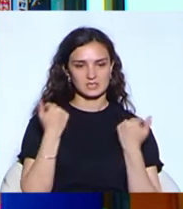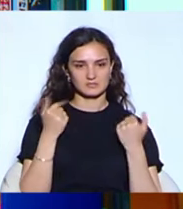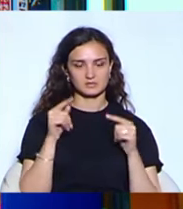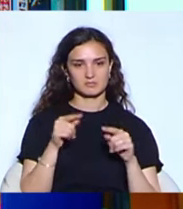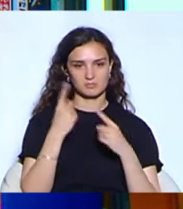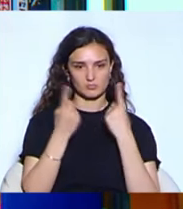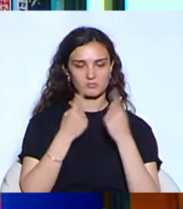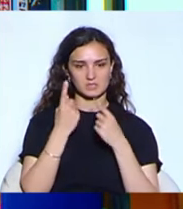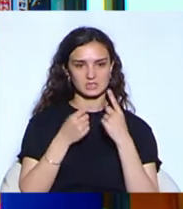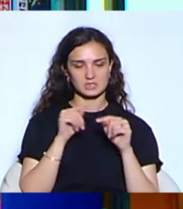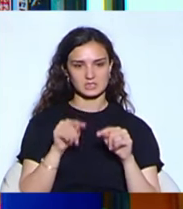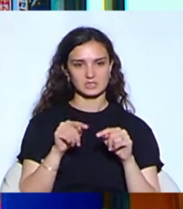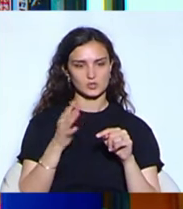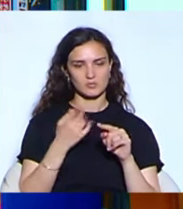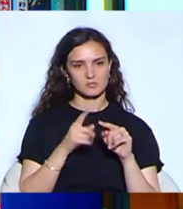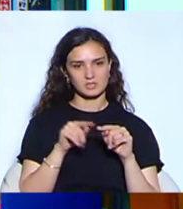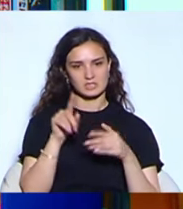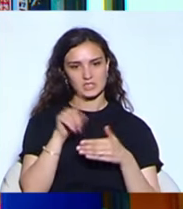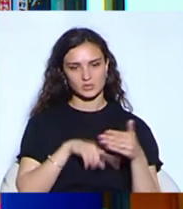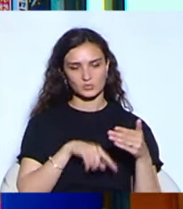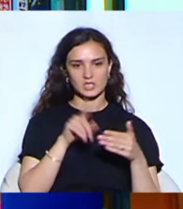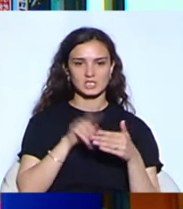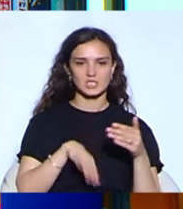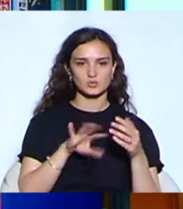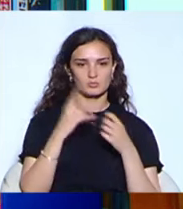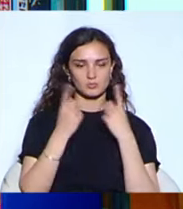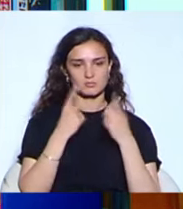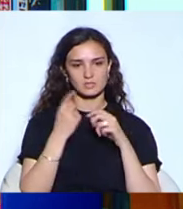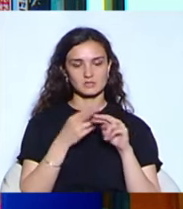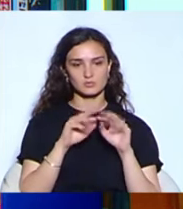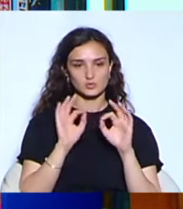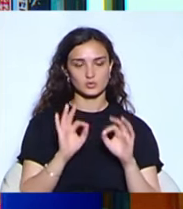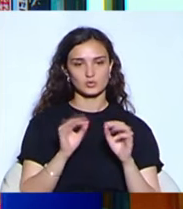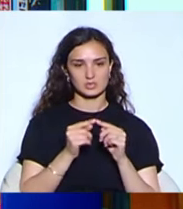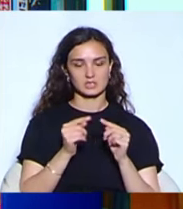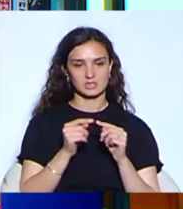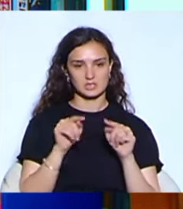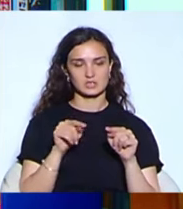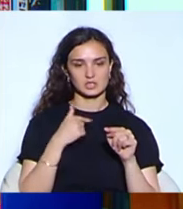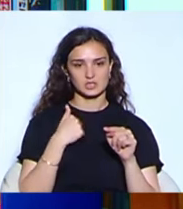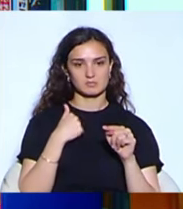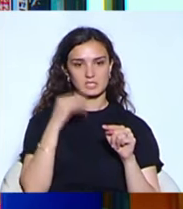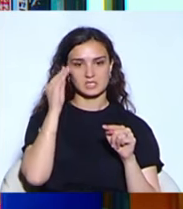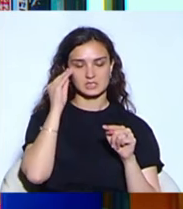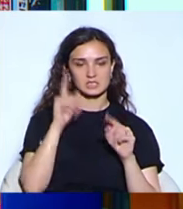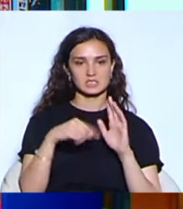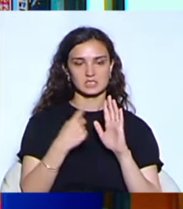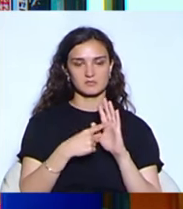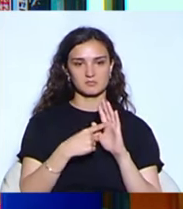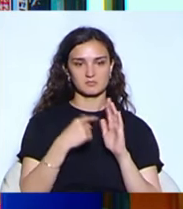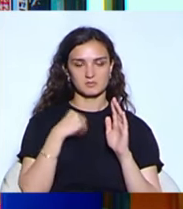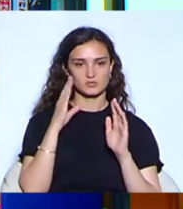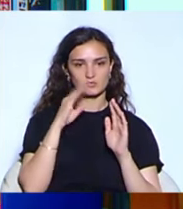ამ ინფორმაციის მიმართ, რომელია სანდო, რომელია არასანდო და ასე შემდეგ. სწორედ ამას ეფუძნება ჩემი აზრით ის კითხვები, რომელიც